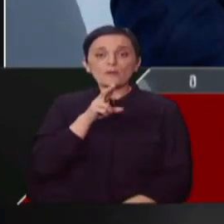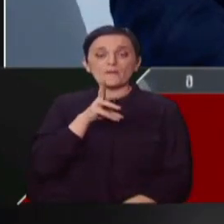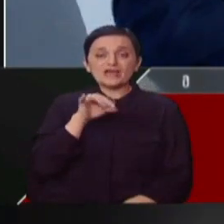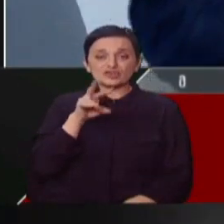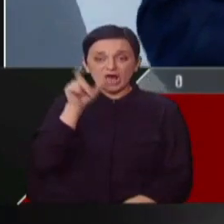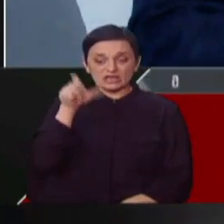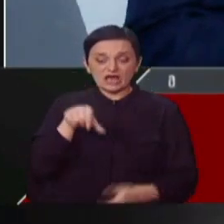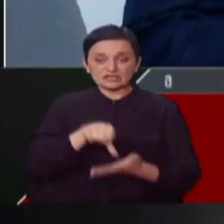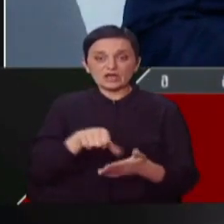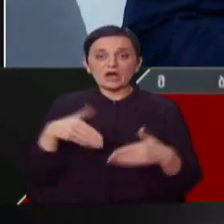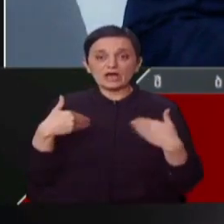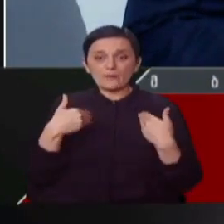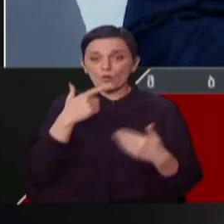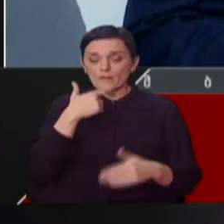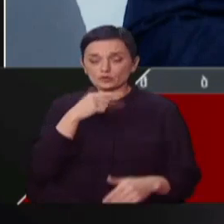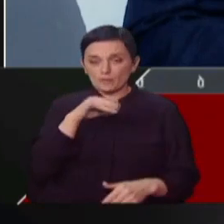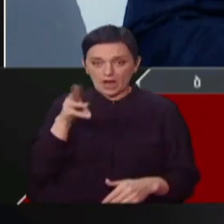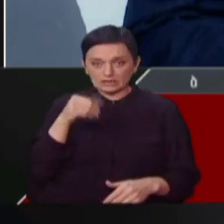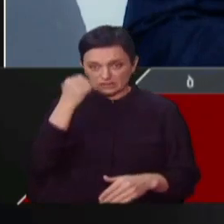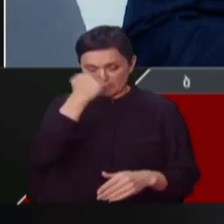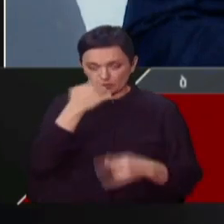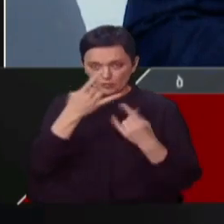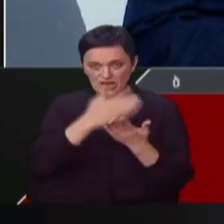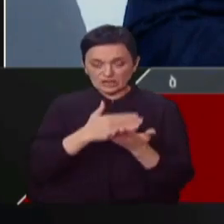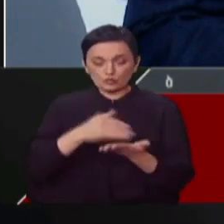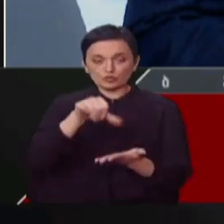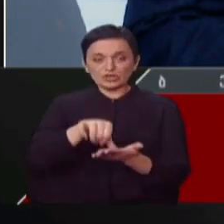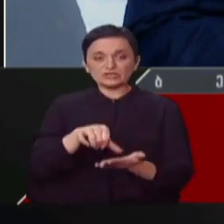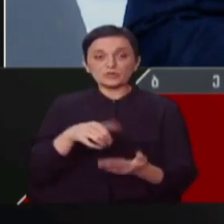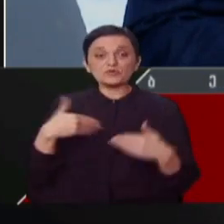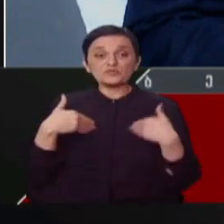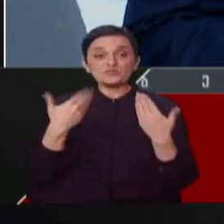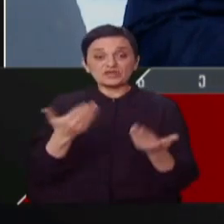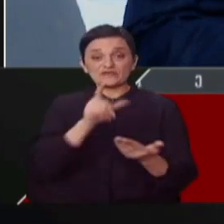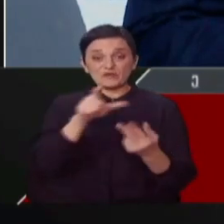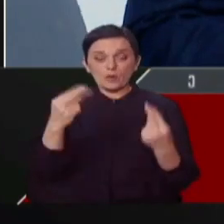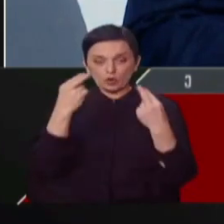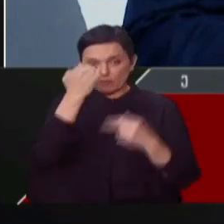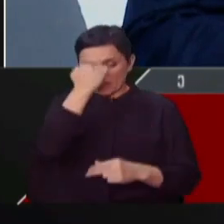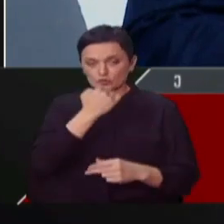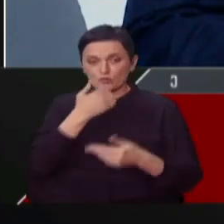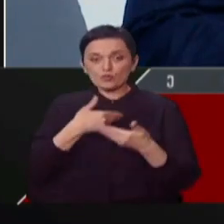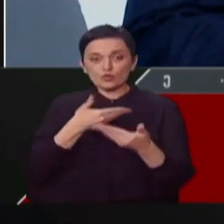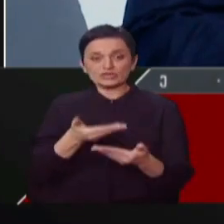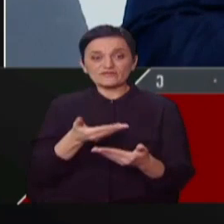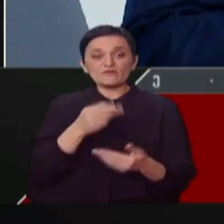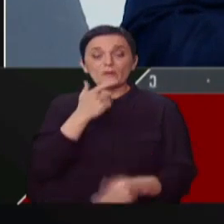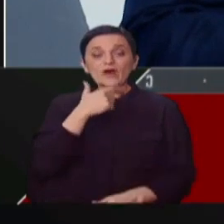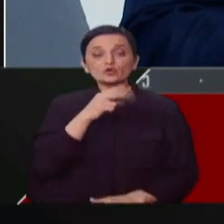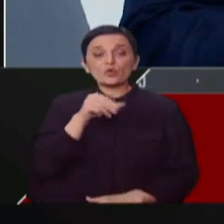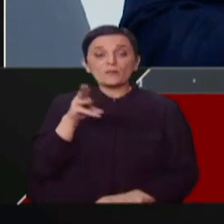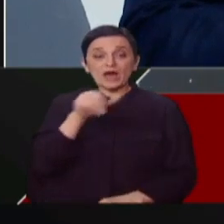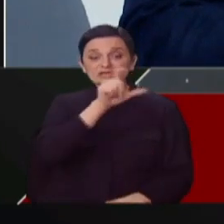მანჯგალაძე შემოგვიერთა. გამარჯობა ბატონო პაატა, მადლობა გადაცემაში მონაწილეობისთვის. მივესალმები მაყურებელს, მადლობა მოწვევისთვის. ბატონო